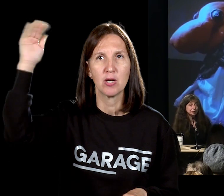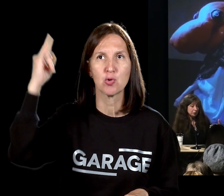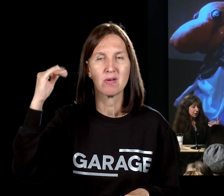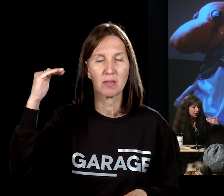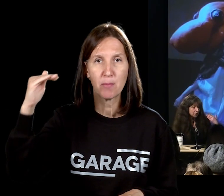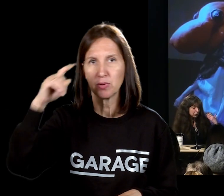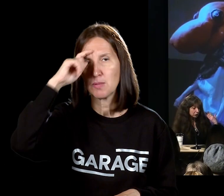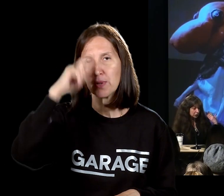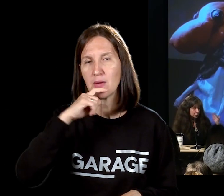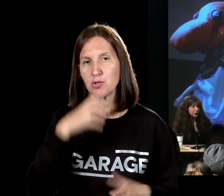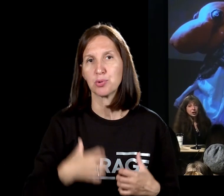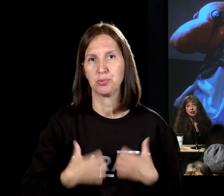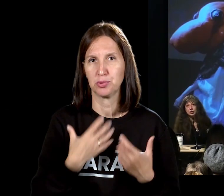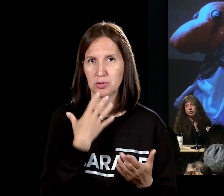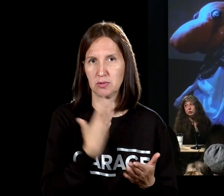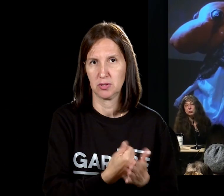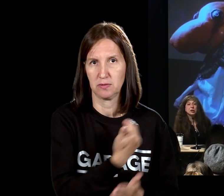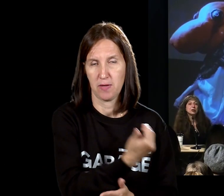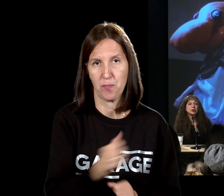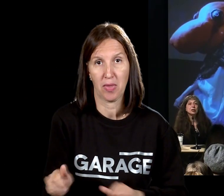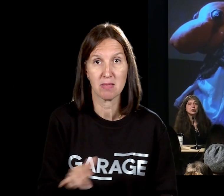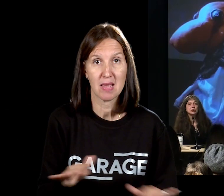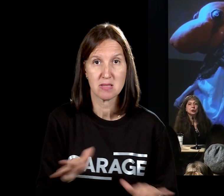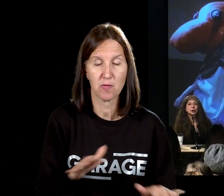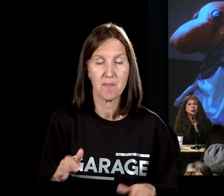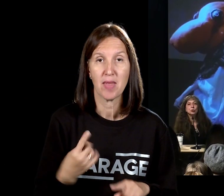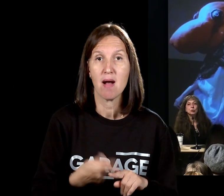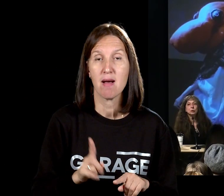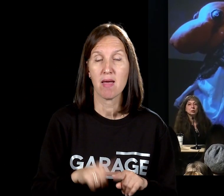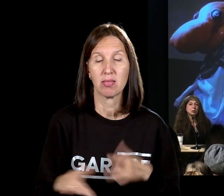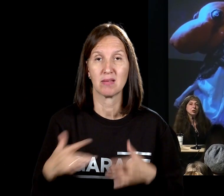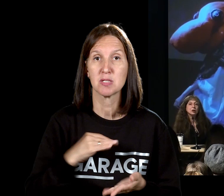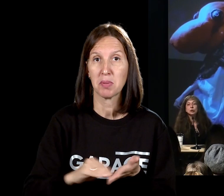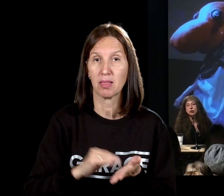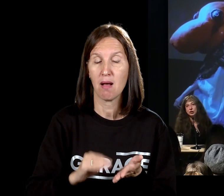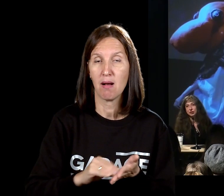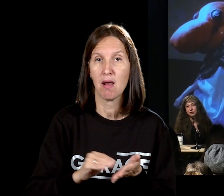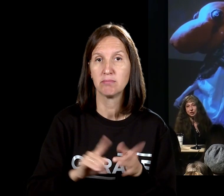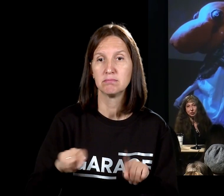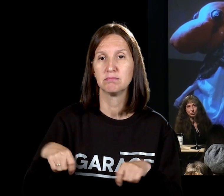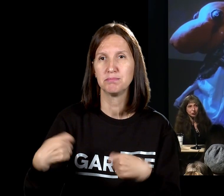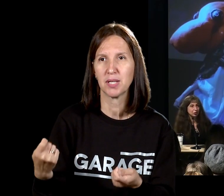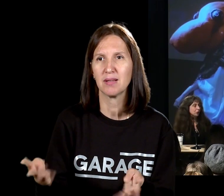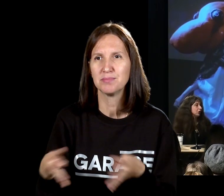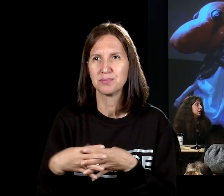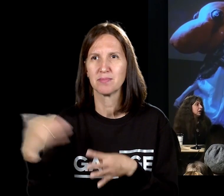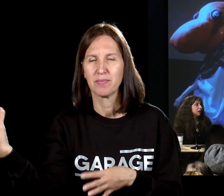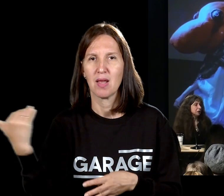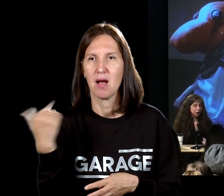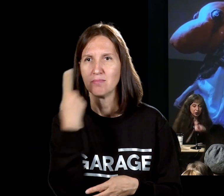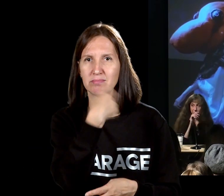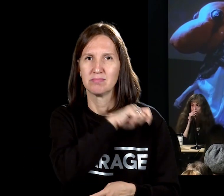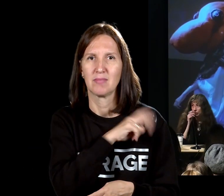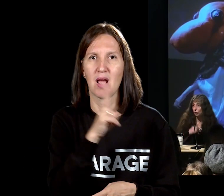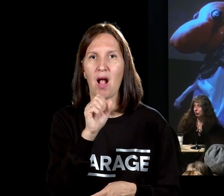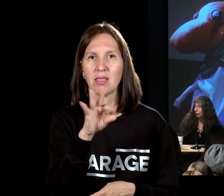и в этом спектакле эта пьеса рассказывается еще языком каталонских сказок, каталонского фольклора. И